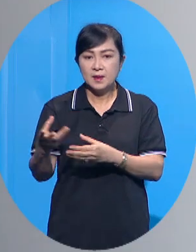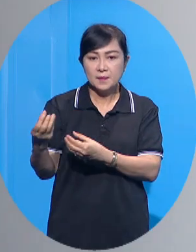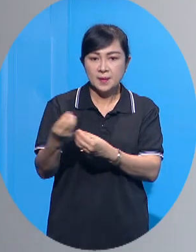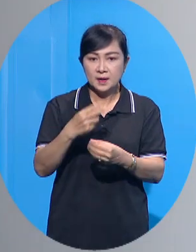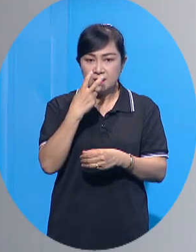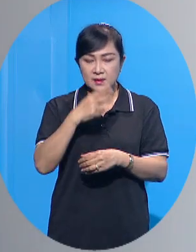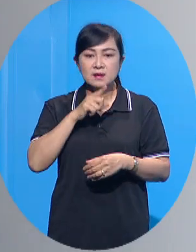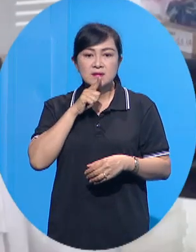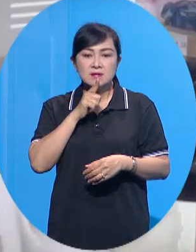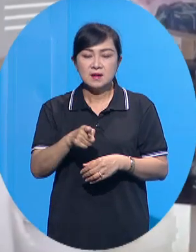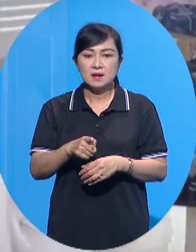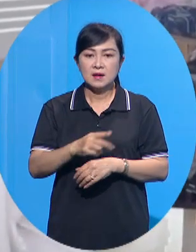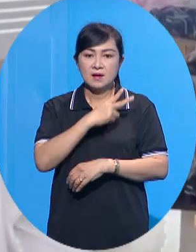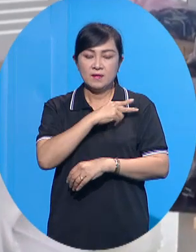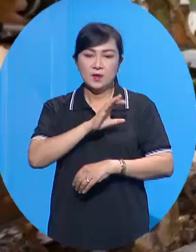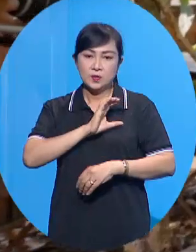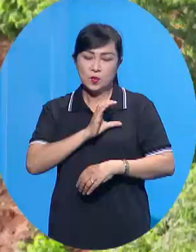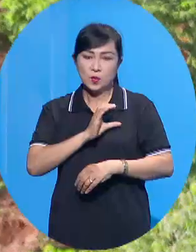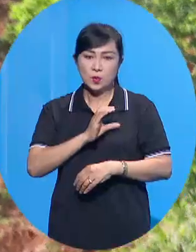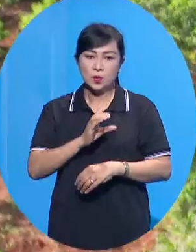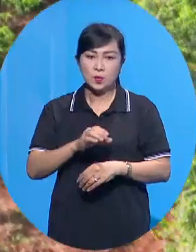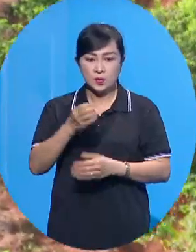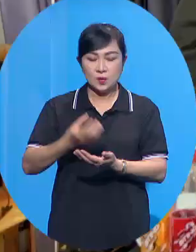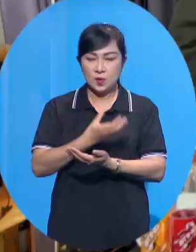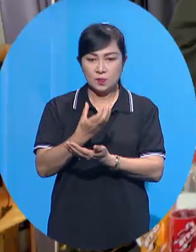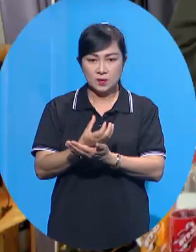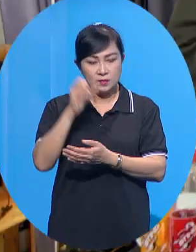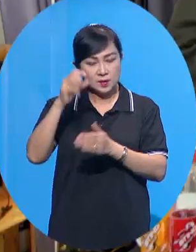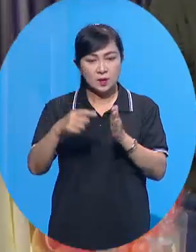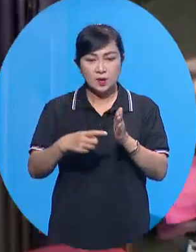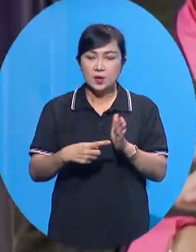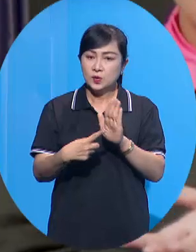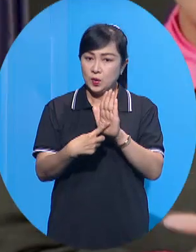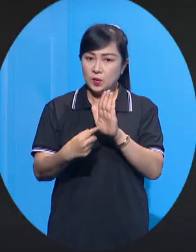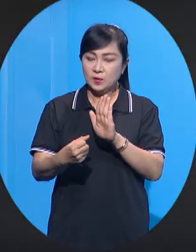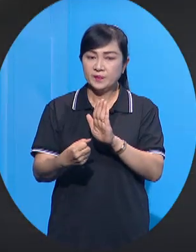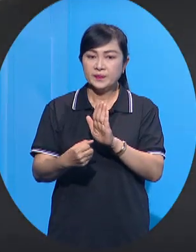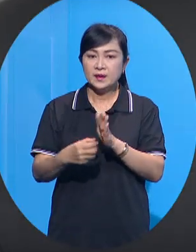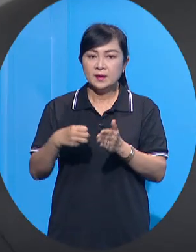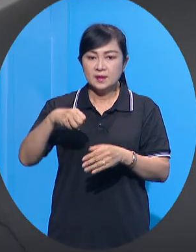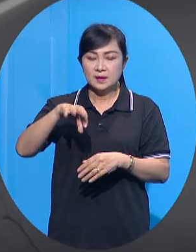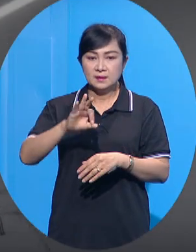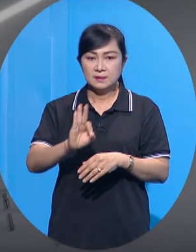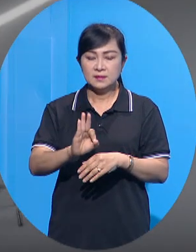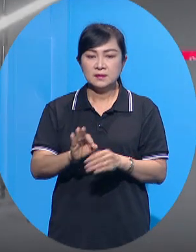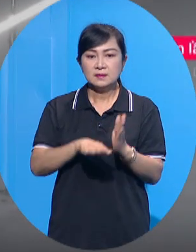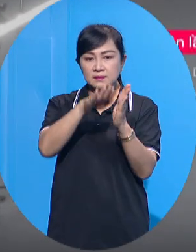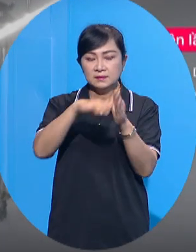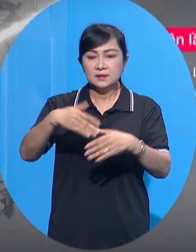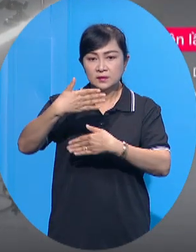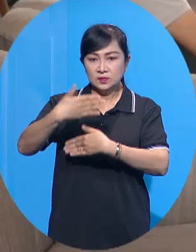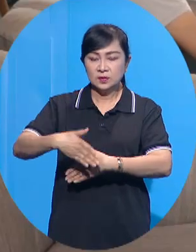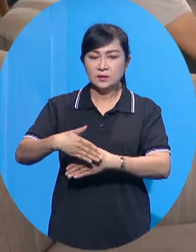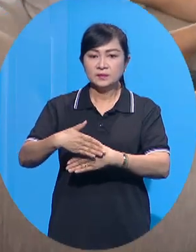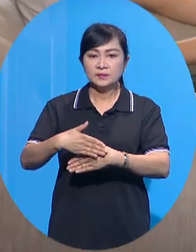góc nhìn chân thực hơn về vai trò chủ đạo của cộng đồng sáng tạo nội dung tiếp thị liên kết trong lĩnh vực thương mại điện tử. Chương trình truyền hình Nghề